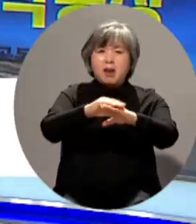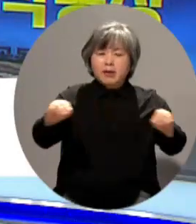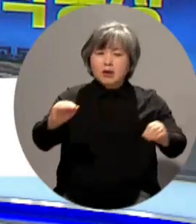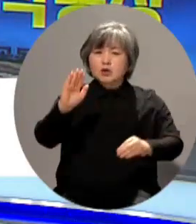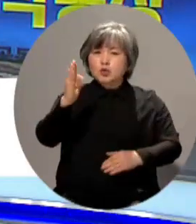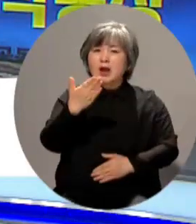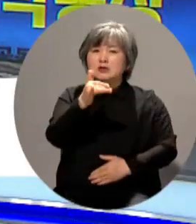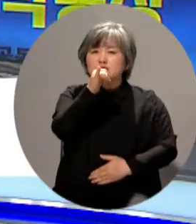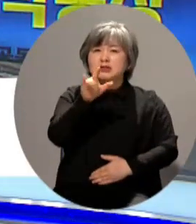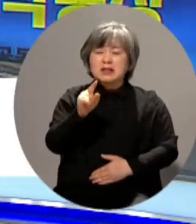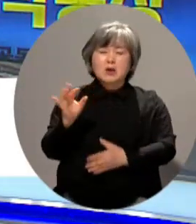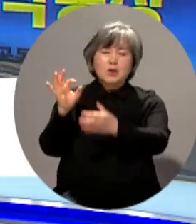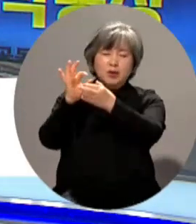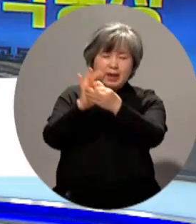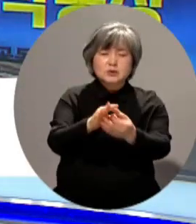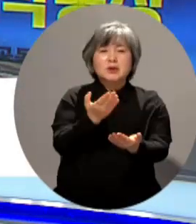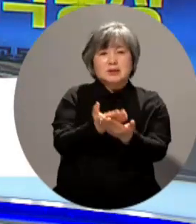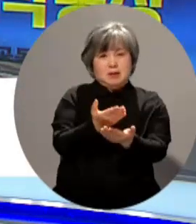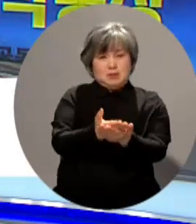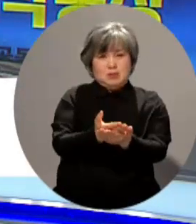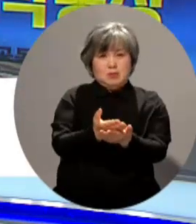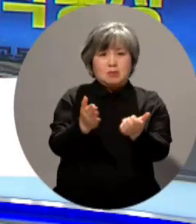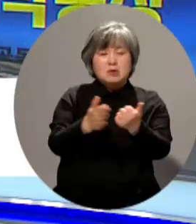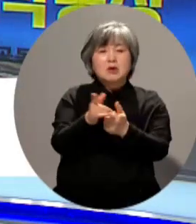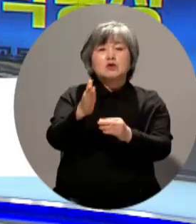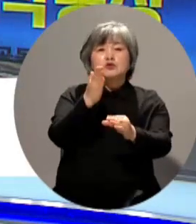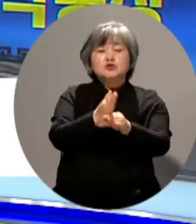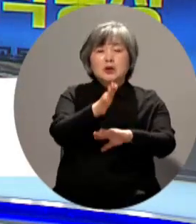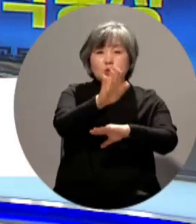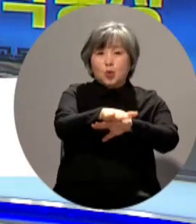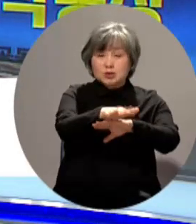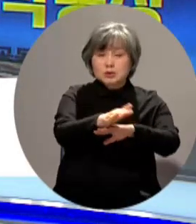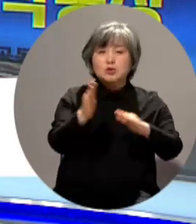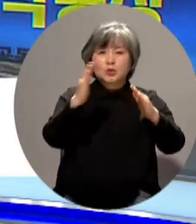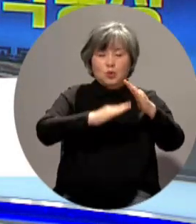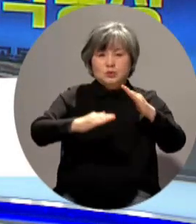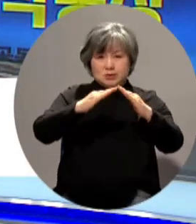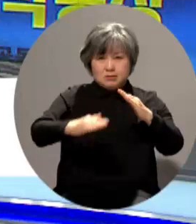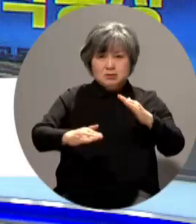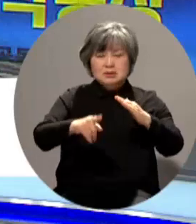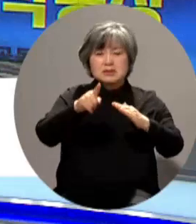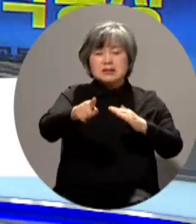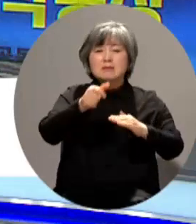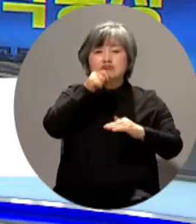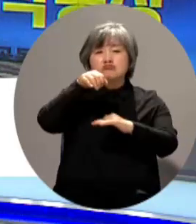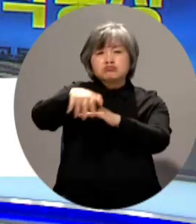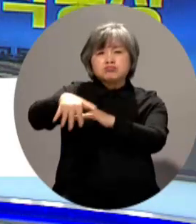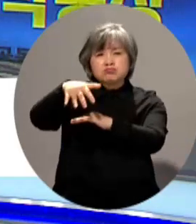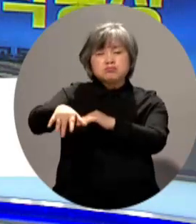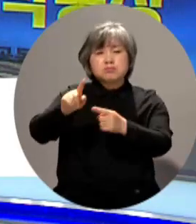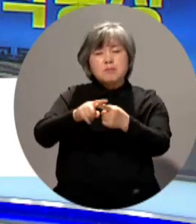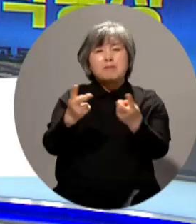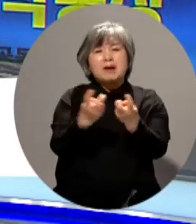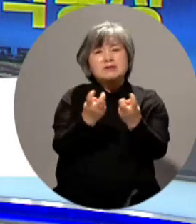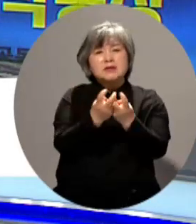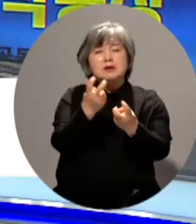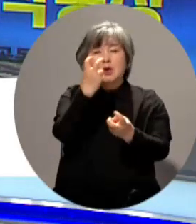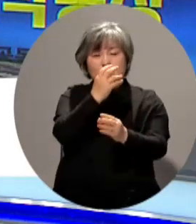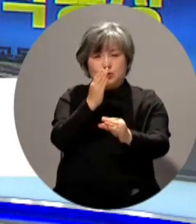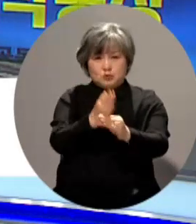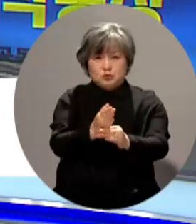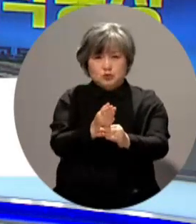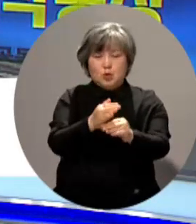있다고 지속적으로 요구하고 있습니다. 자, 이런 가운데 농어촌 공사는 해수 유통을 전제로 한 조력 발전을 검토하고